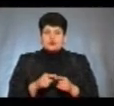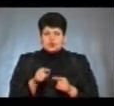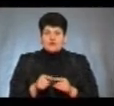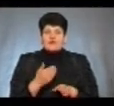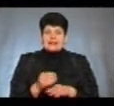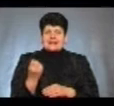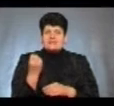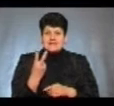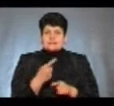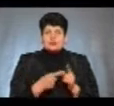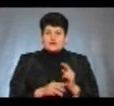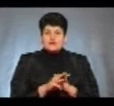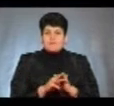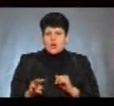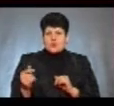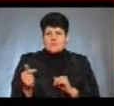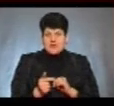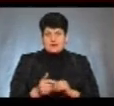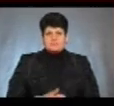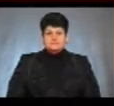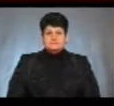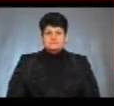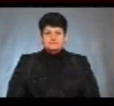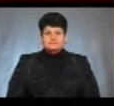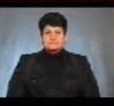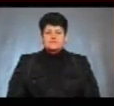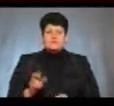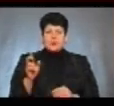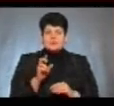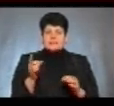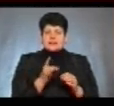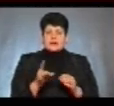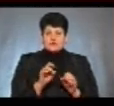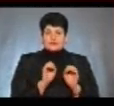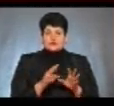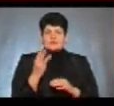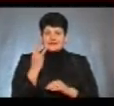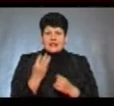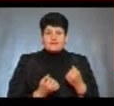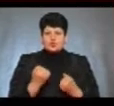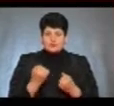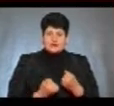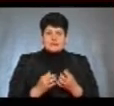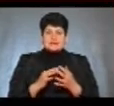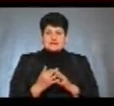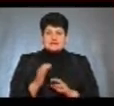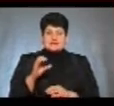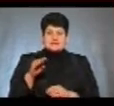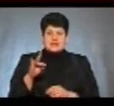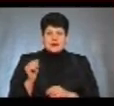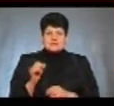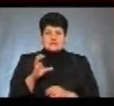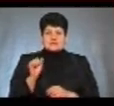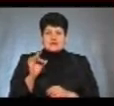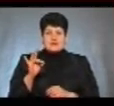бюджету виділили 12,5 мільйонів гривень. У Бережанський район передадуть 3 автомобілі для амбулаторій сіл Стриганці, Куряни